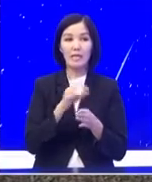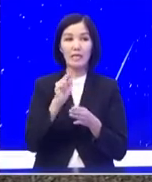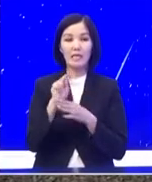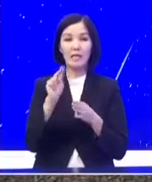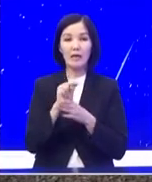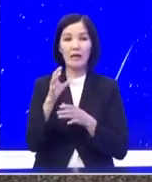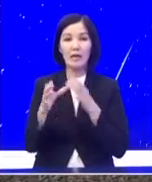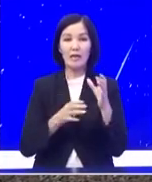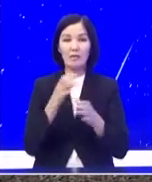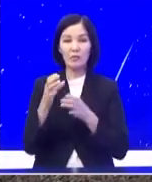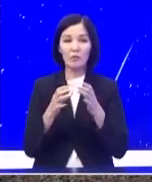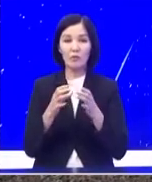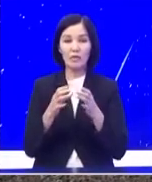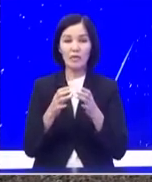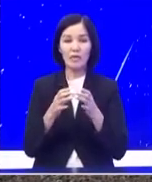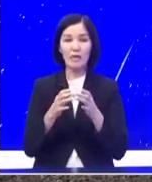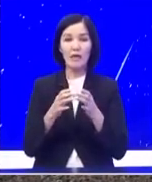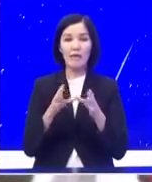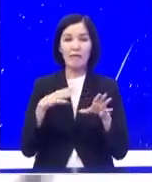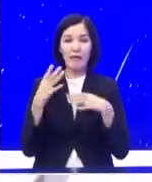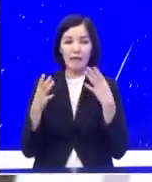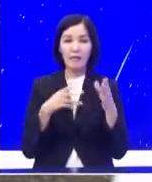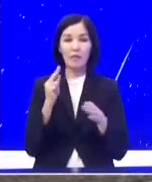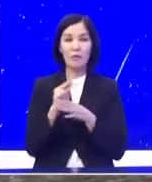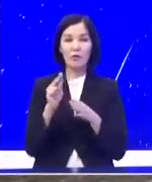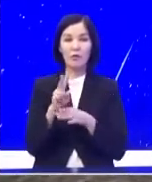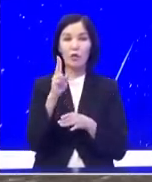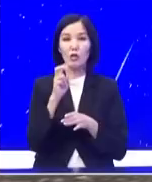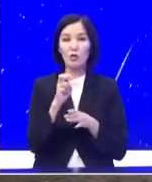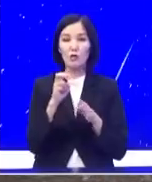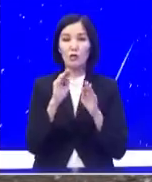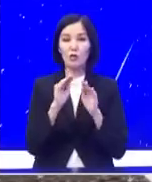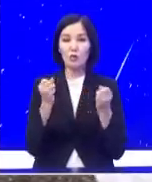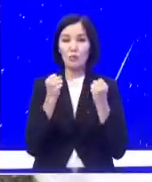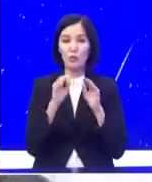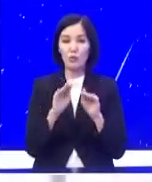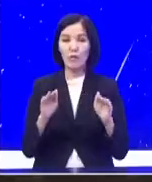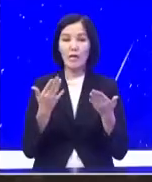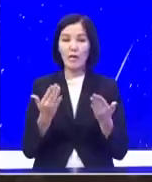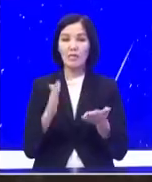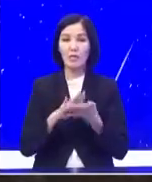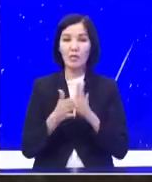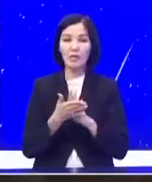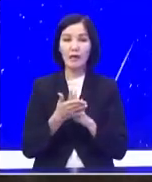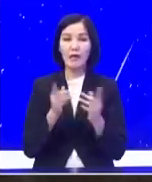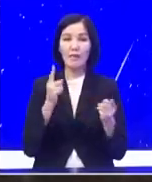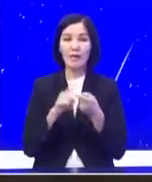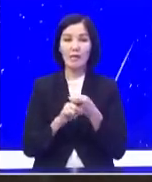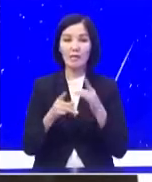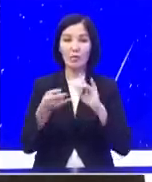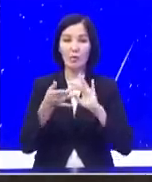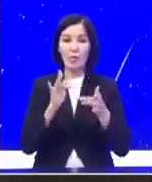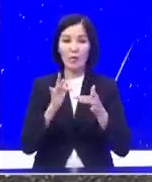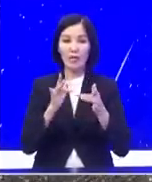әлем, Азия чемпиондарын дайындап шығарған. Қазіргі таңда 200-ге жуық жас спортшыны баулуда, бірақ эпидахуалға байланысты шәкірттермен онлайн жаттығып